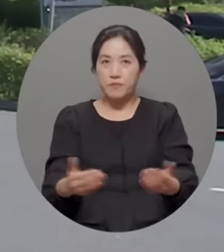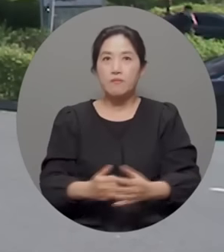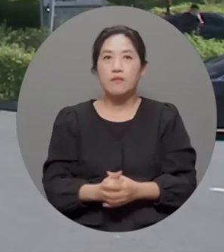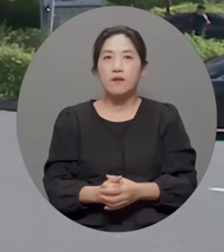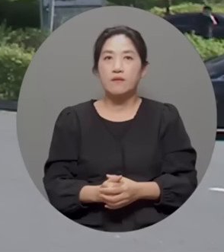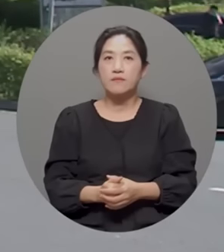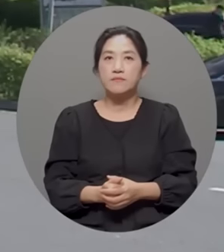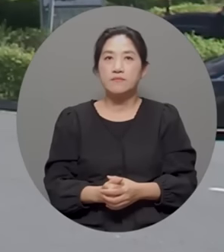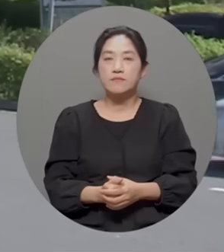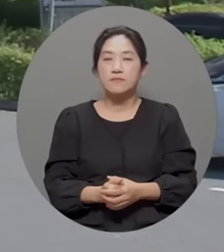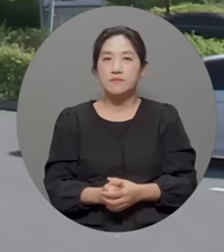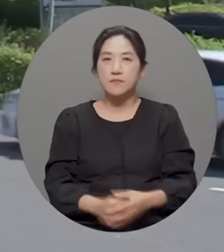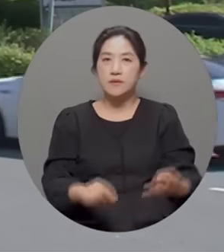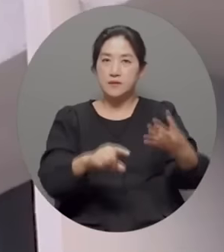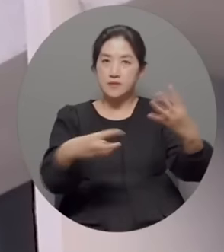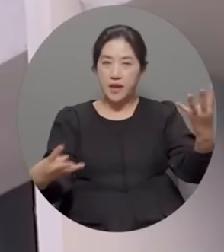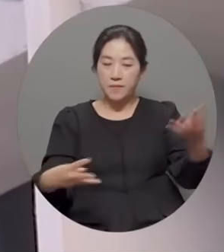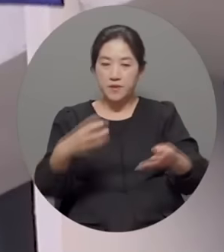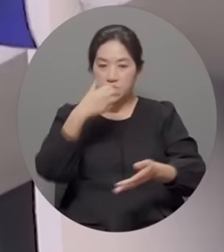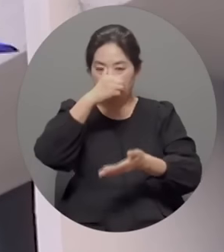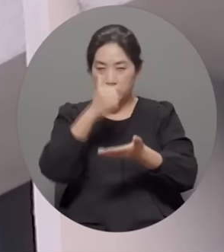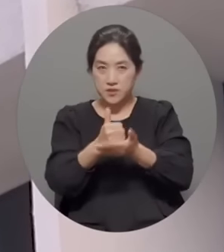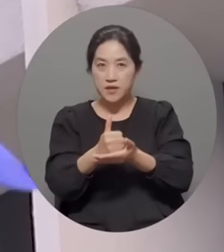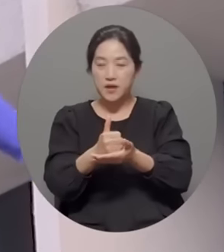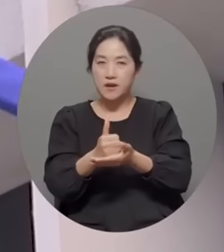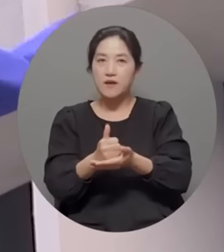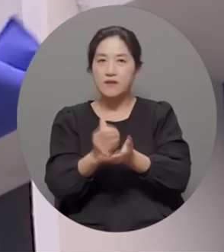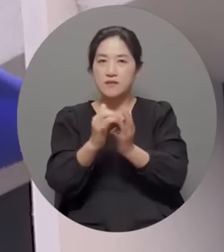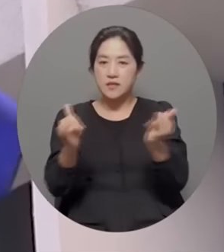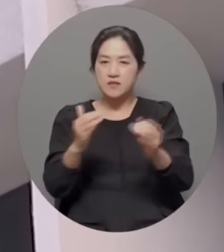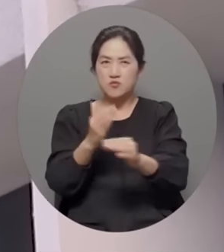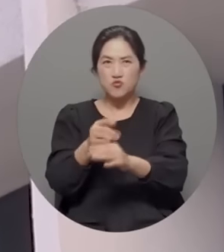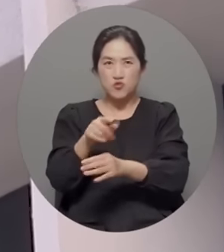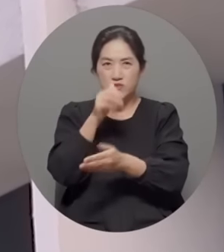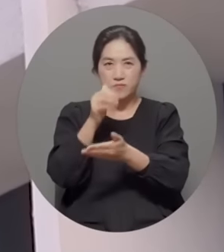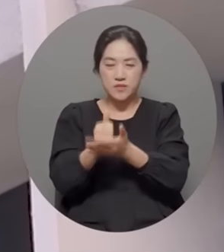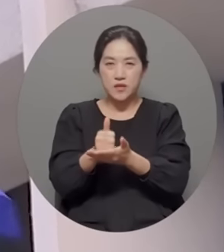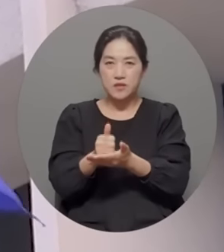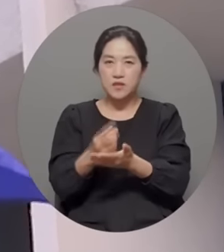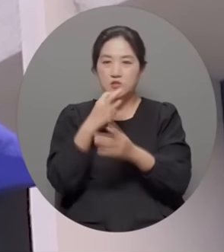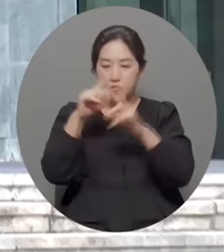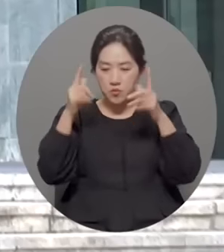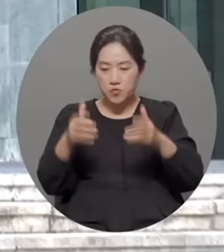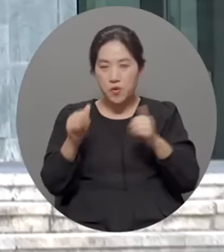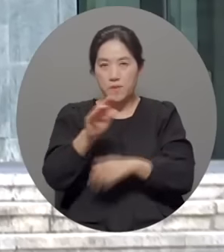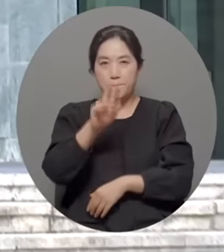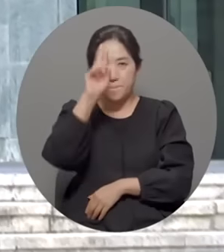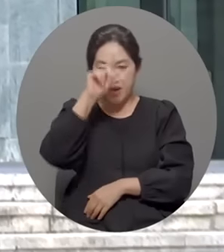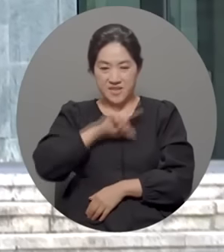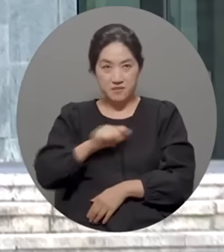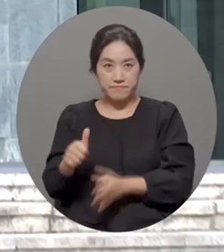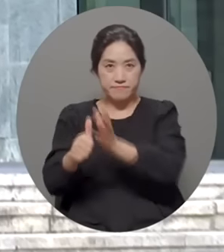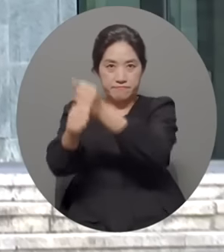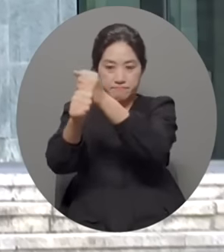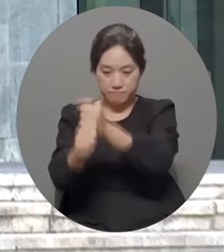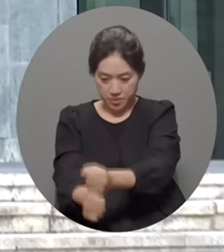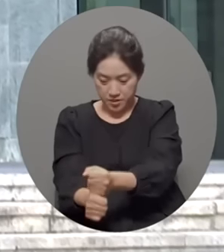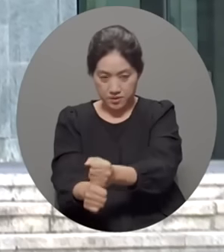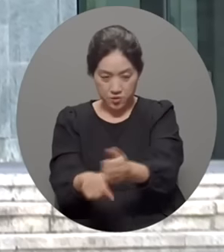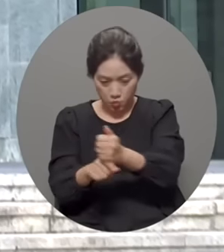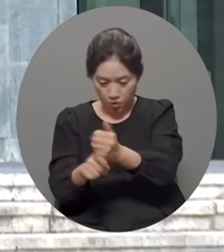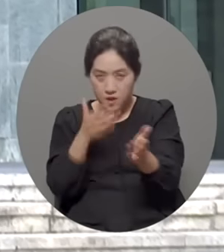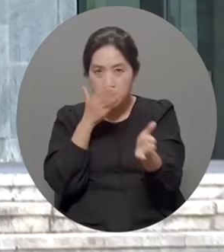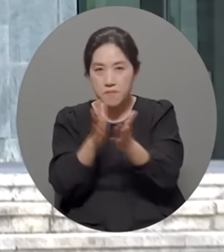지난달 3일 성범죄 사건의 주범인 서울대 졸업생 박모 씨를 검거한 경찰은 조사 과정에서 공범을